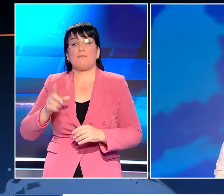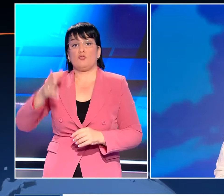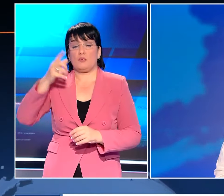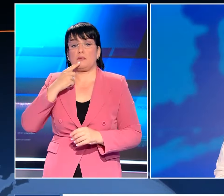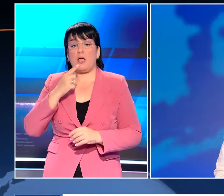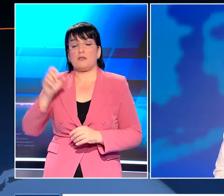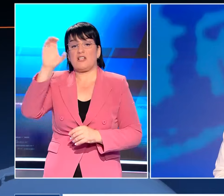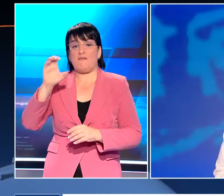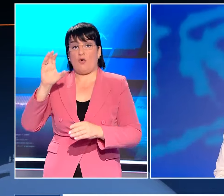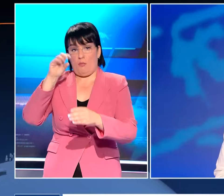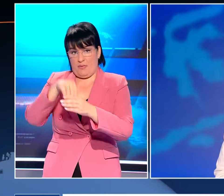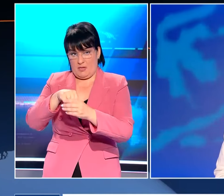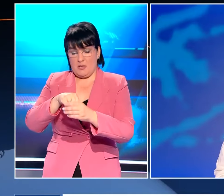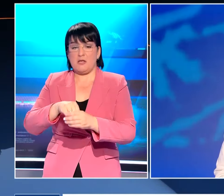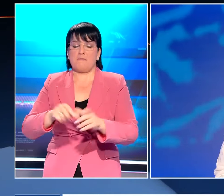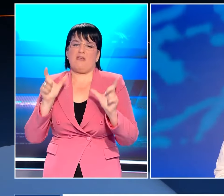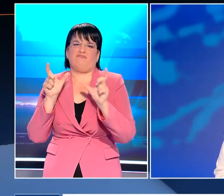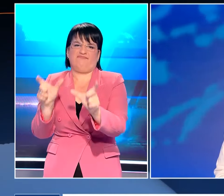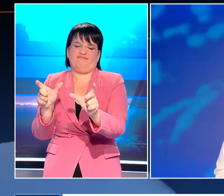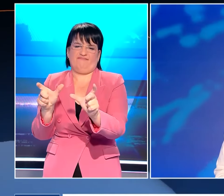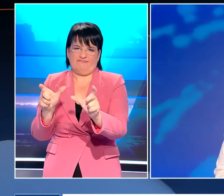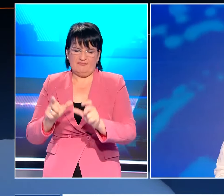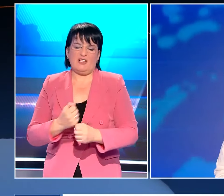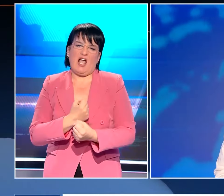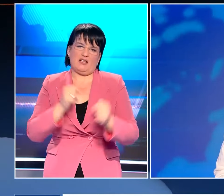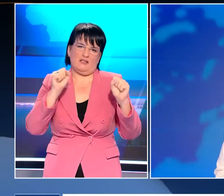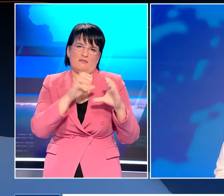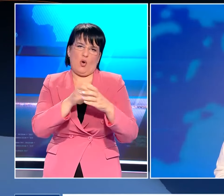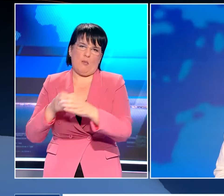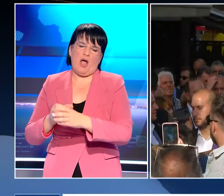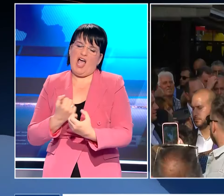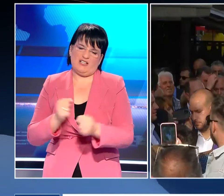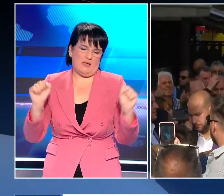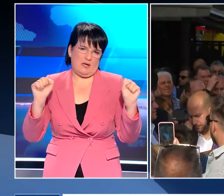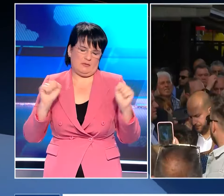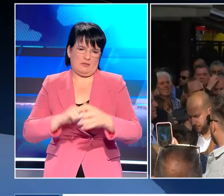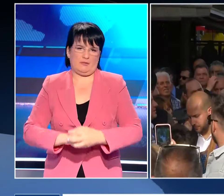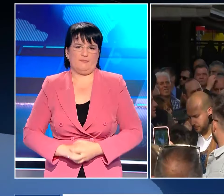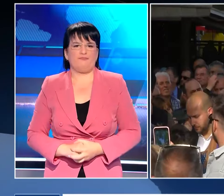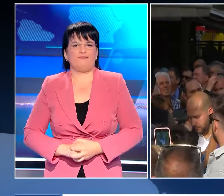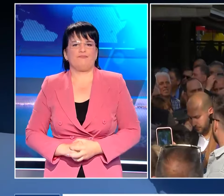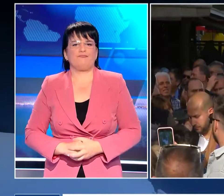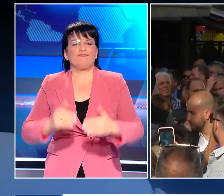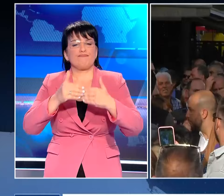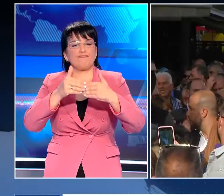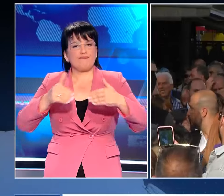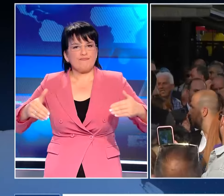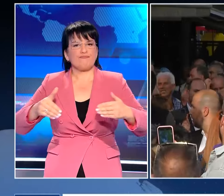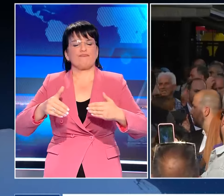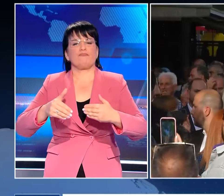στην Ευρωπαϊκή Ένωση, ενώ σφοδρές είναι και οι αντιδράσεις της αντιπολίτευσης. Οι κόκκινες γραμμές μας